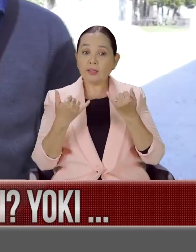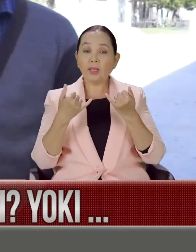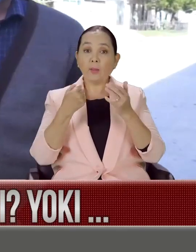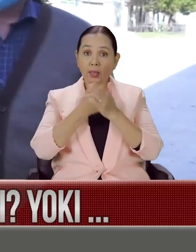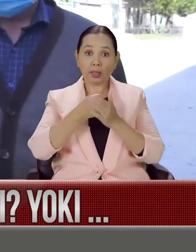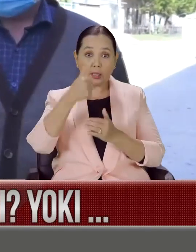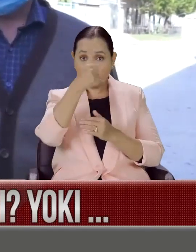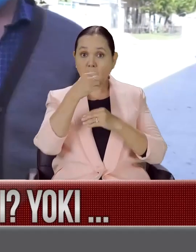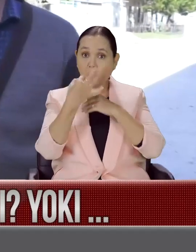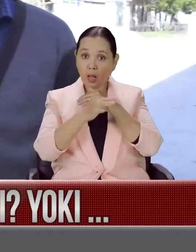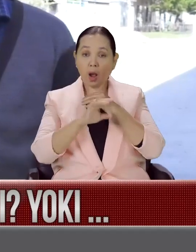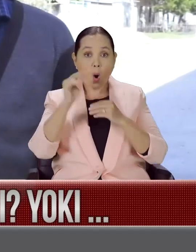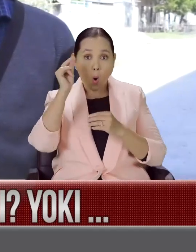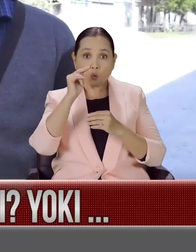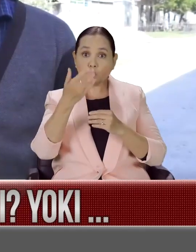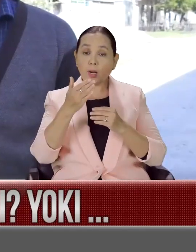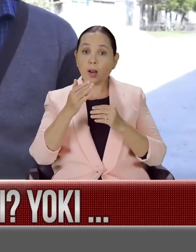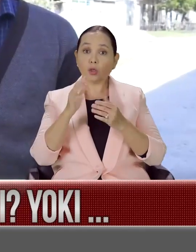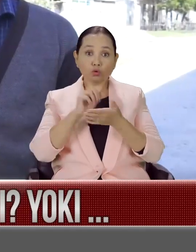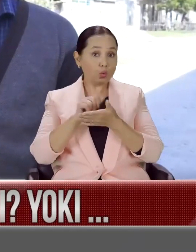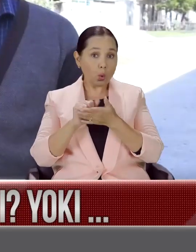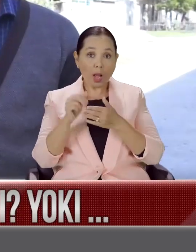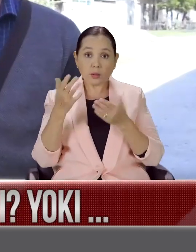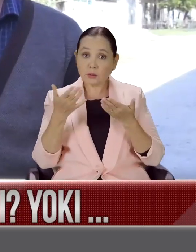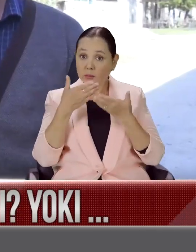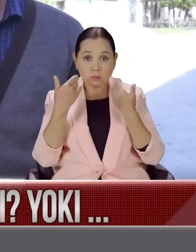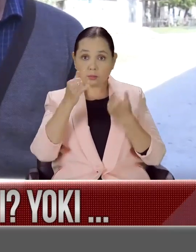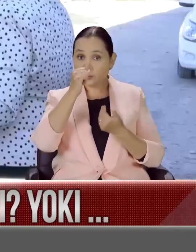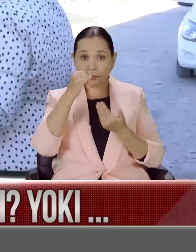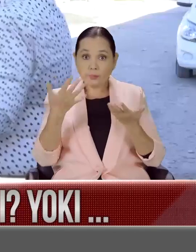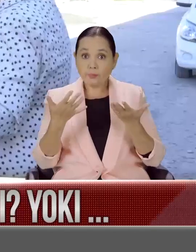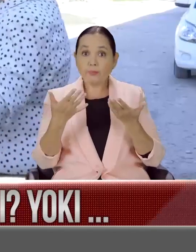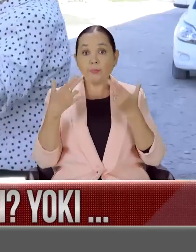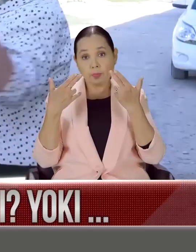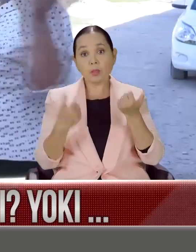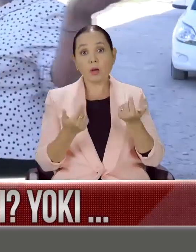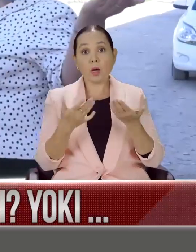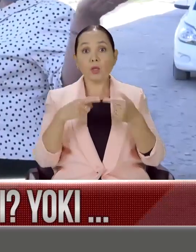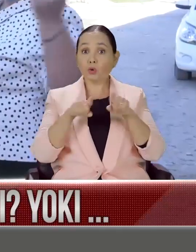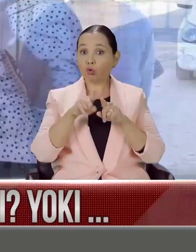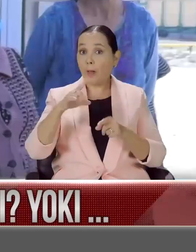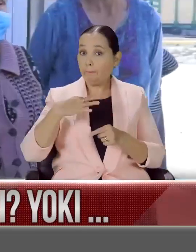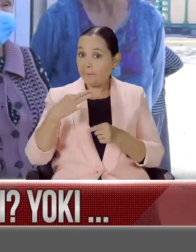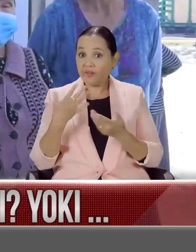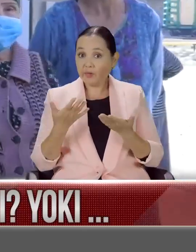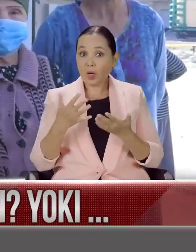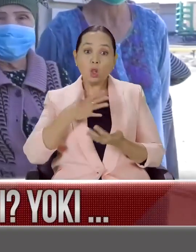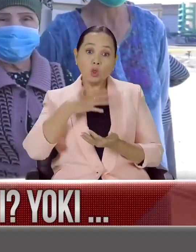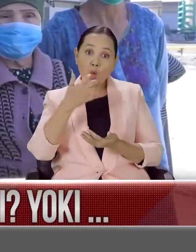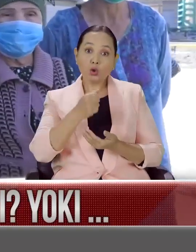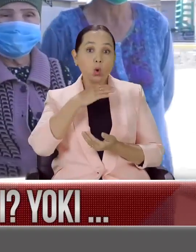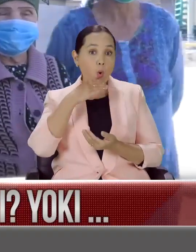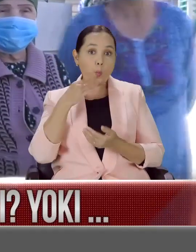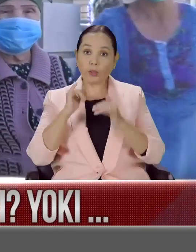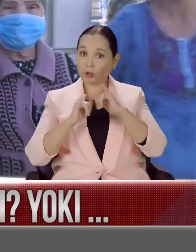yil yakunigacha mana shu maktab o'quvchilarining darsliklar bilan shug'ullanishi cheklanadi, shundaymi? Mutasaddilarning bu kabi befarqlik aksincha